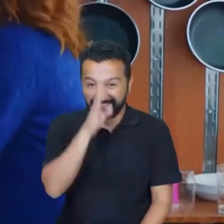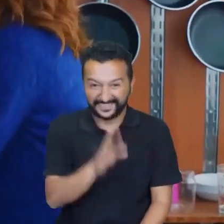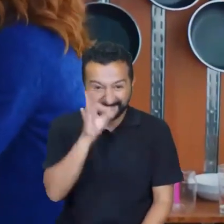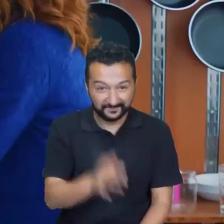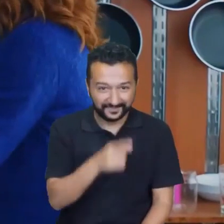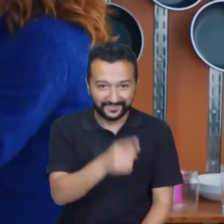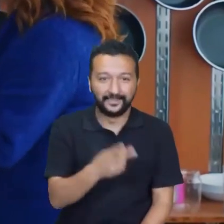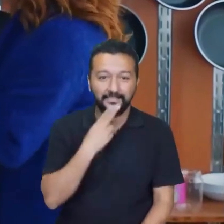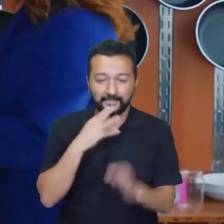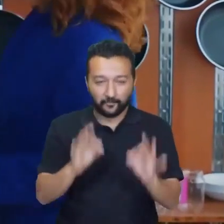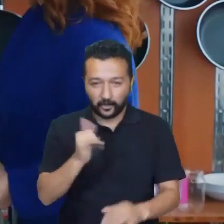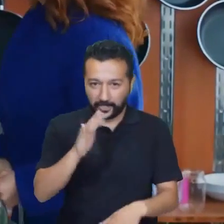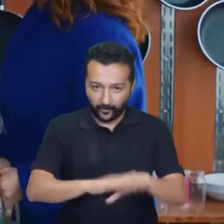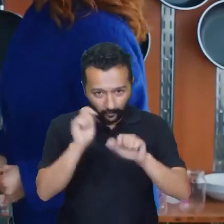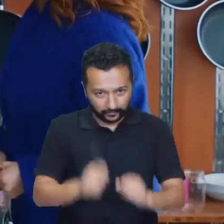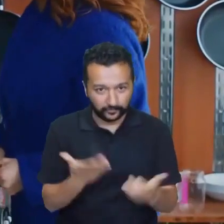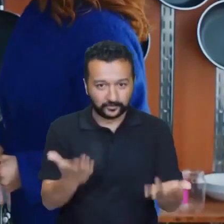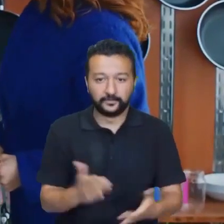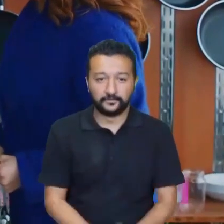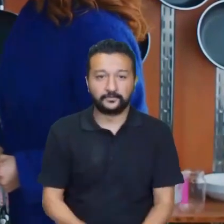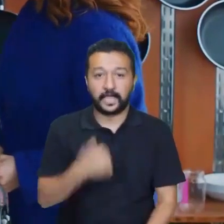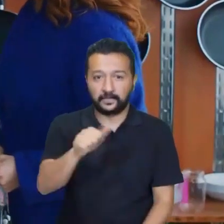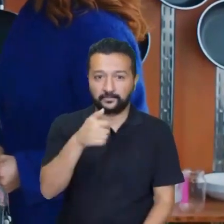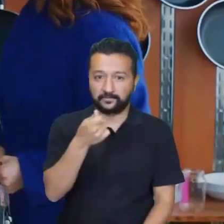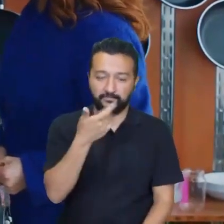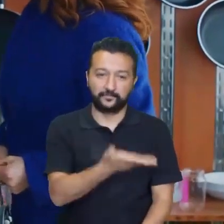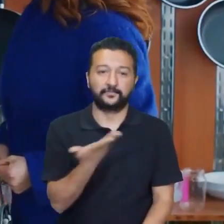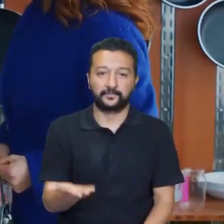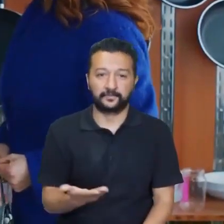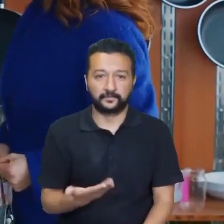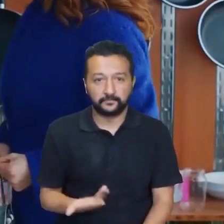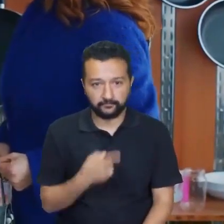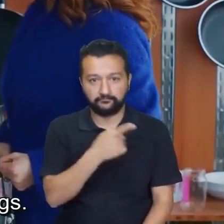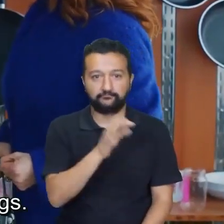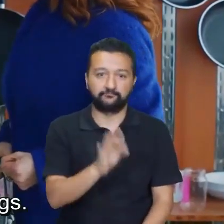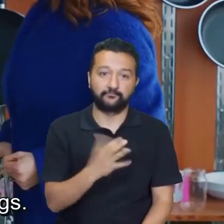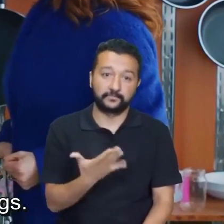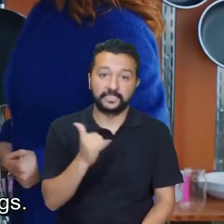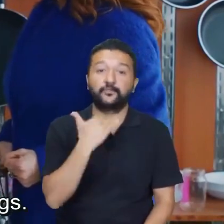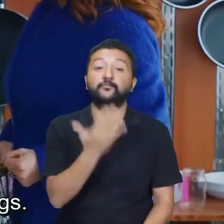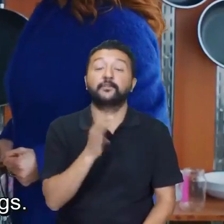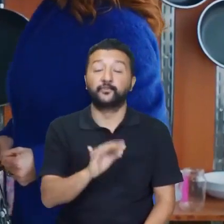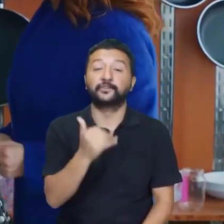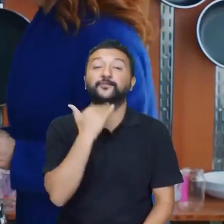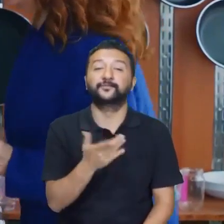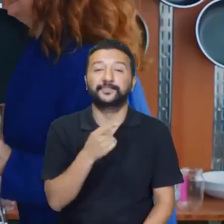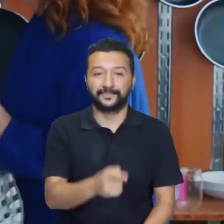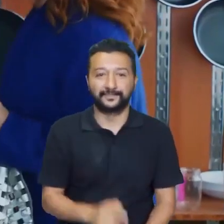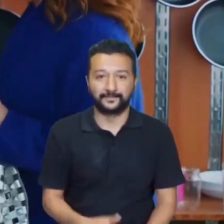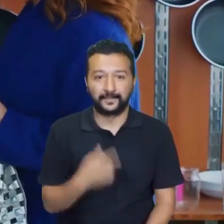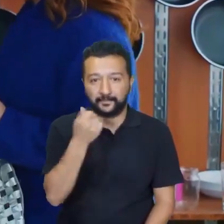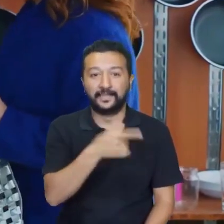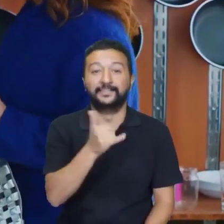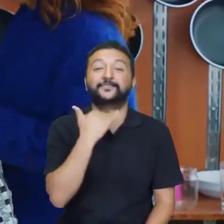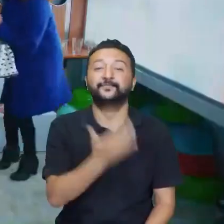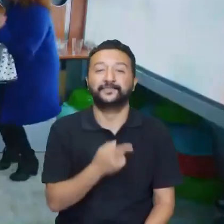Ciddi misin? Kız, böyle şeyin şakası olur mu? 60.000 bu. Nimet, şaka olmaz böyle şey. Parayla